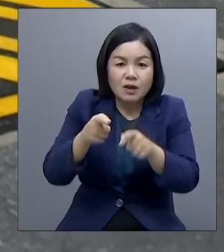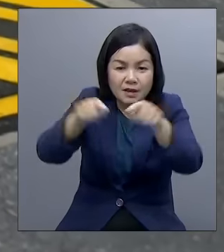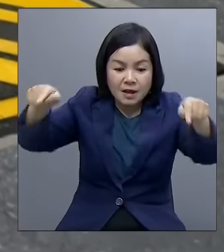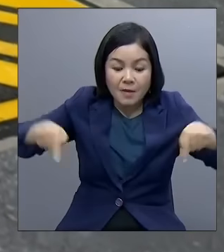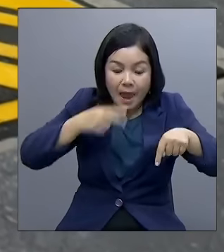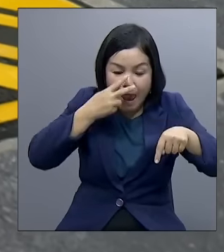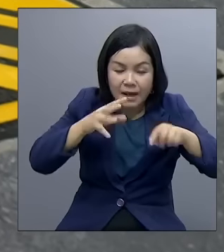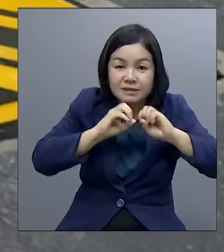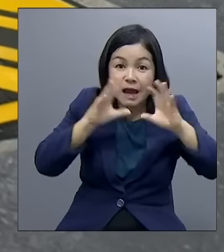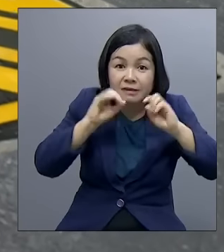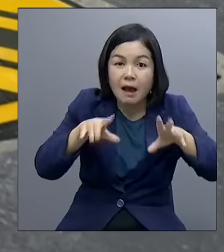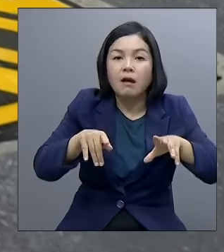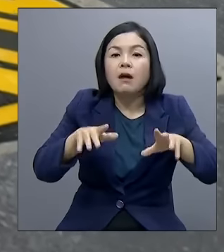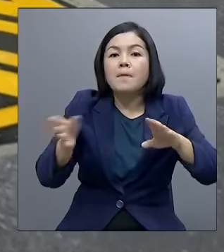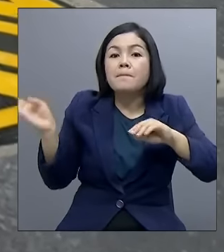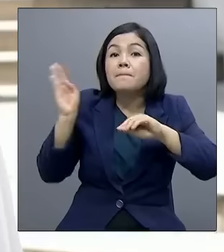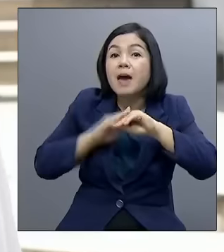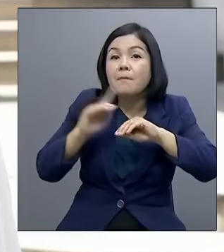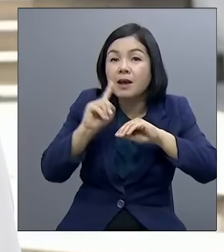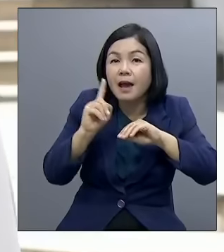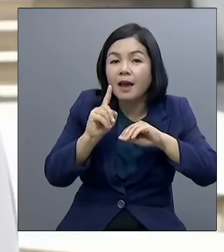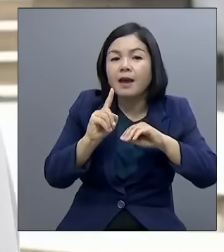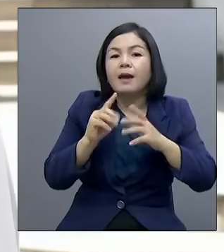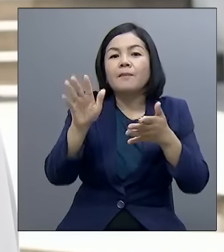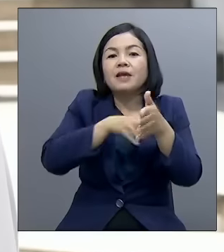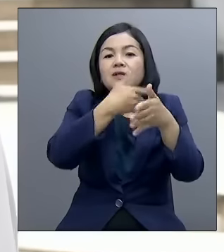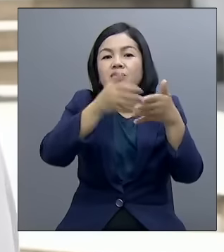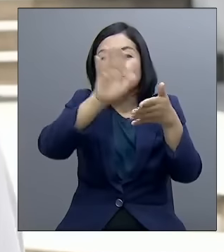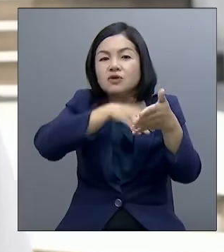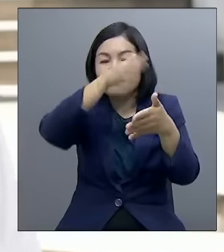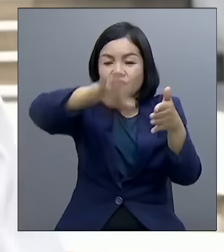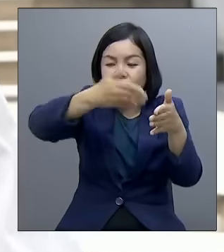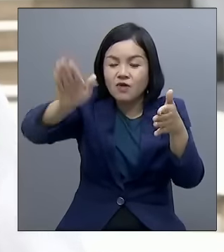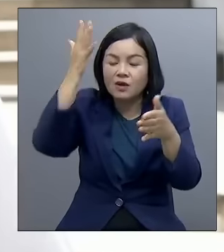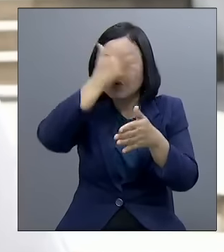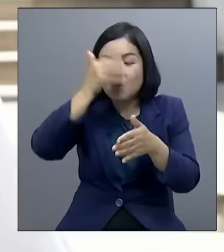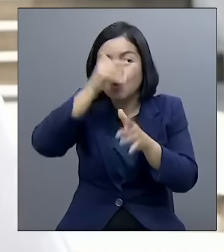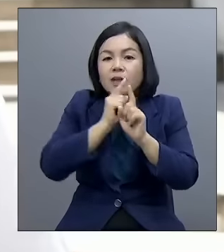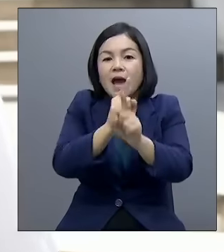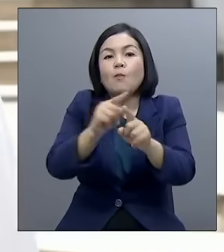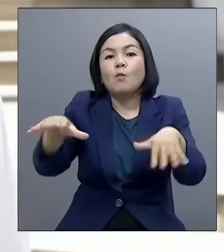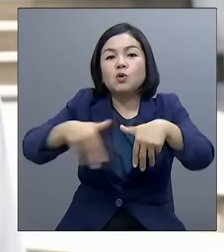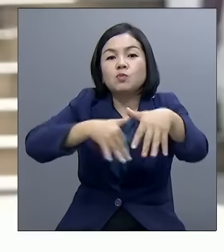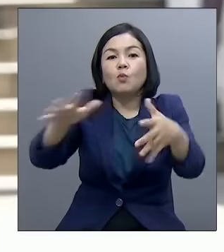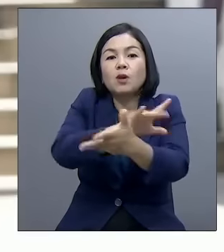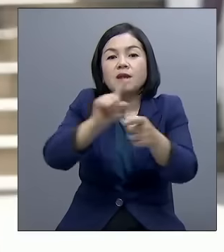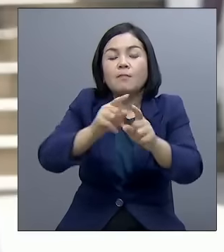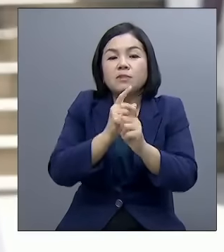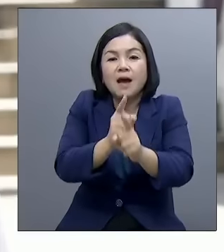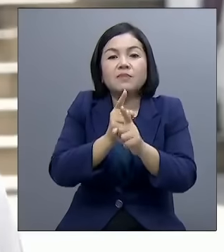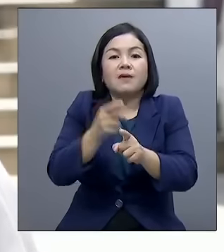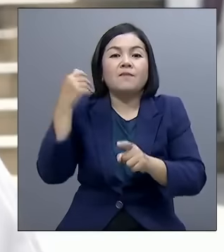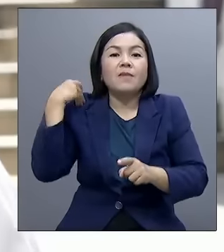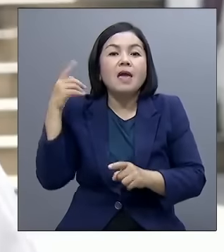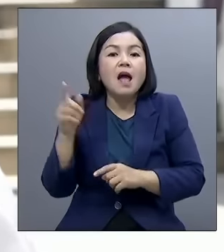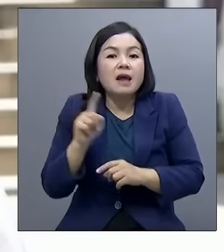องเห็นชัดเนี่ยเราก็จะเพิ่มเติมในการทำเป็นลวดลายต่างๆด้วยครับให้เหมาะสมกับอัตลักษณ์ของพื้นที่ด้วยเนื่องจากว่าเป็น